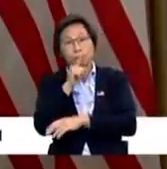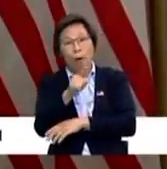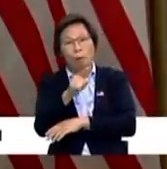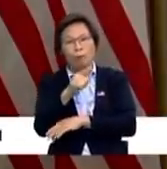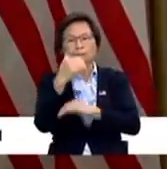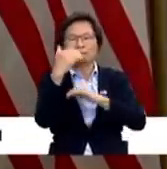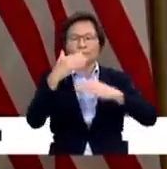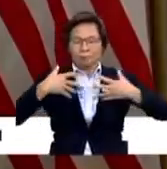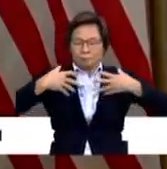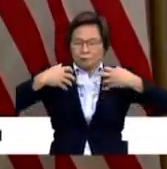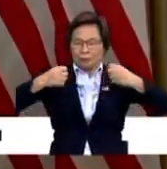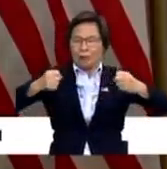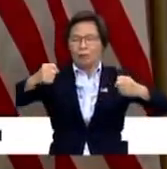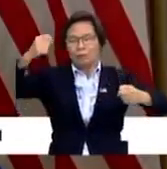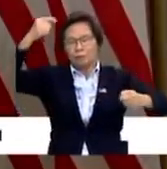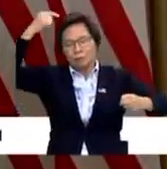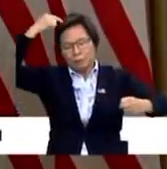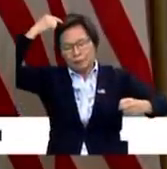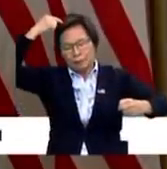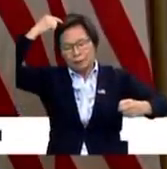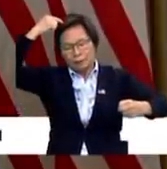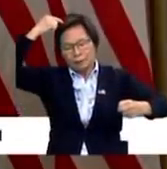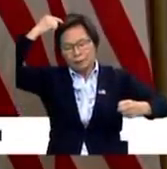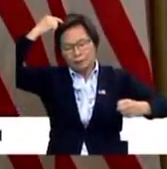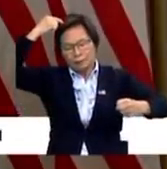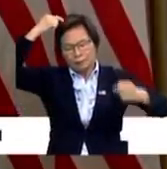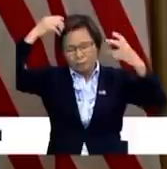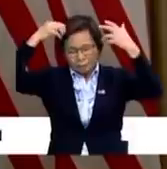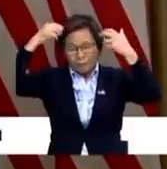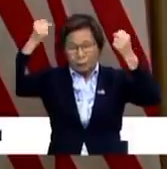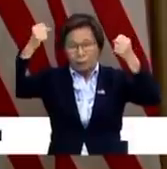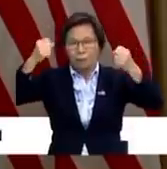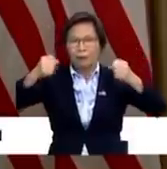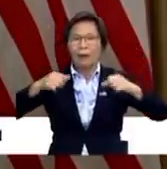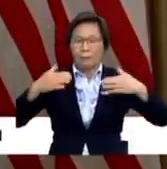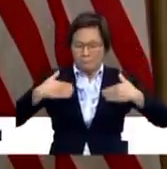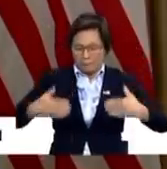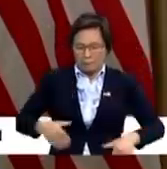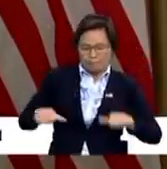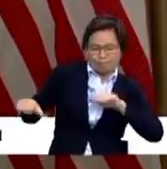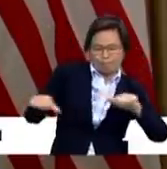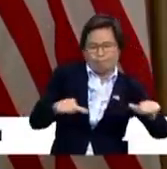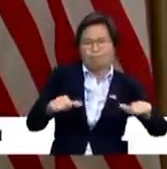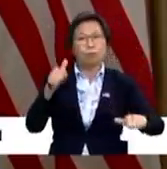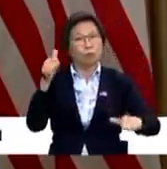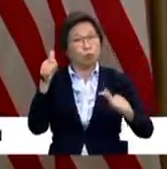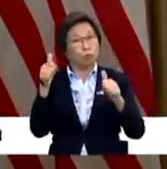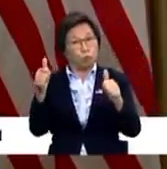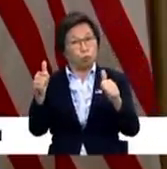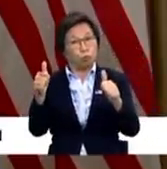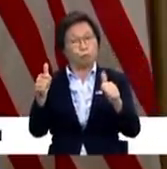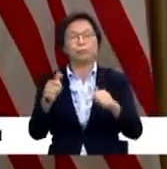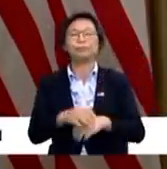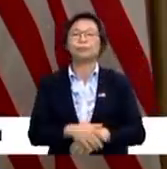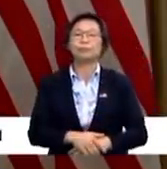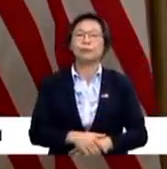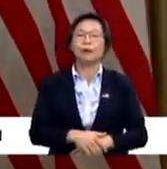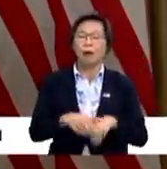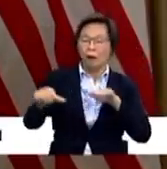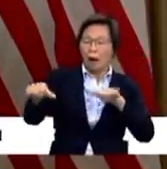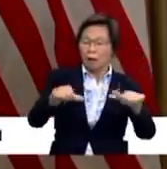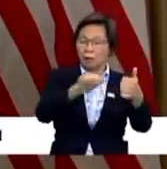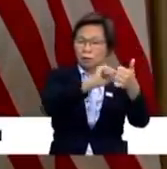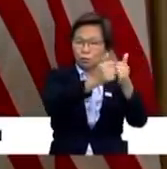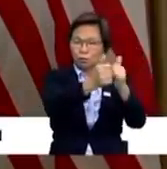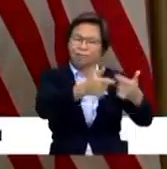tahap kesehatan mindah dan ketegasan physical yang baik 10 itu